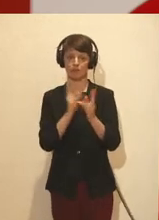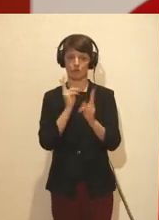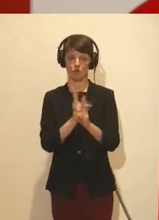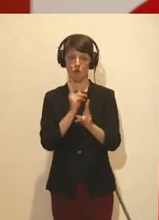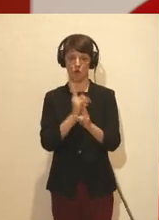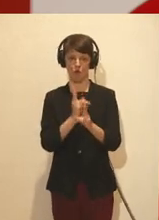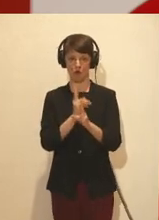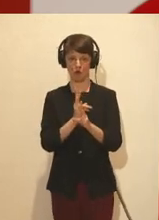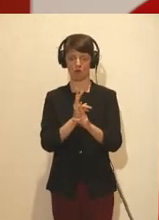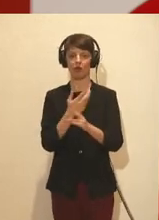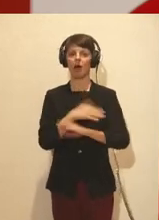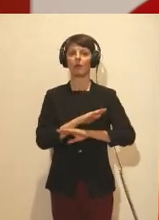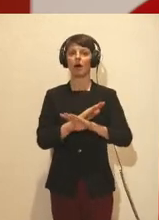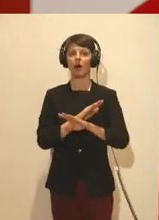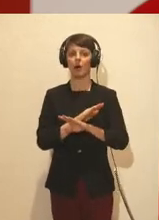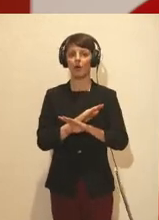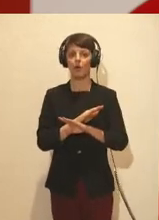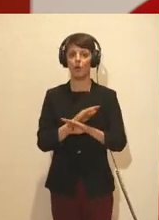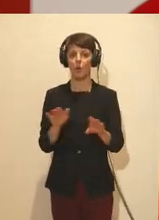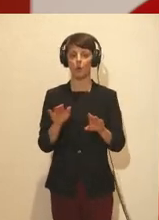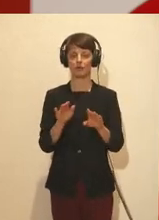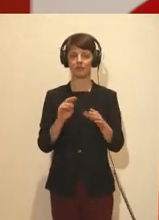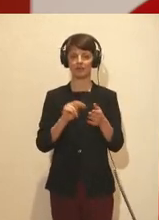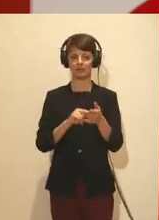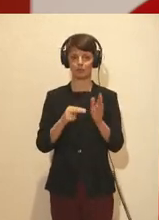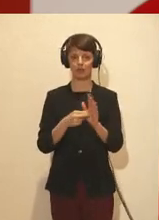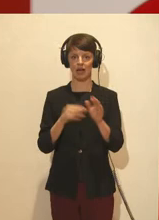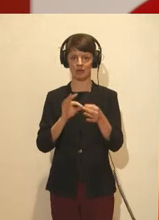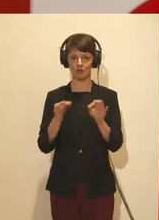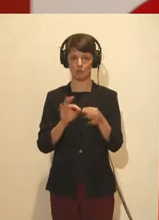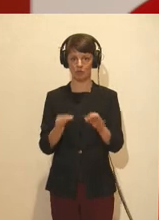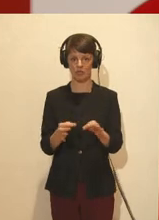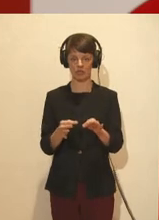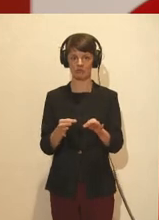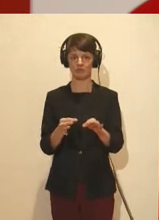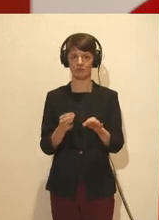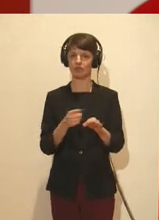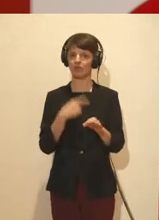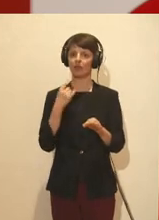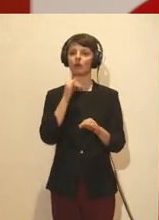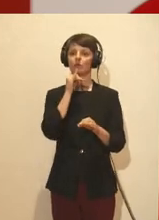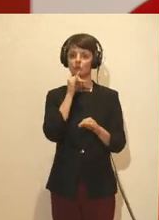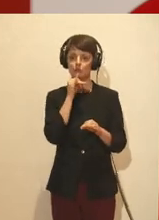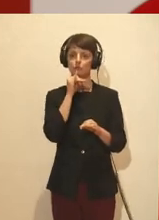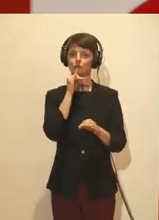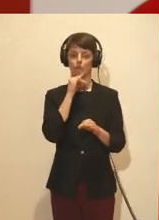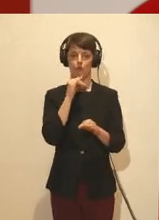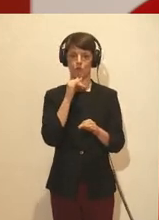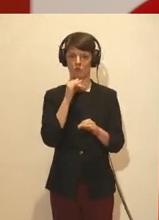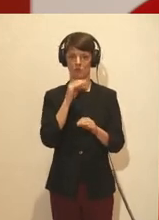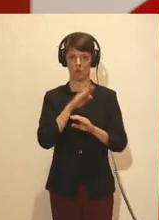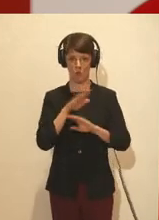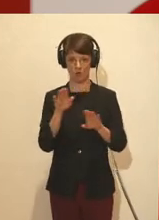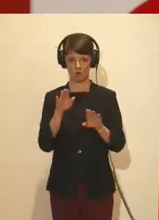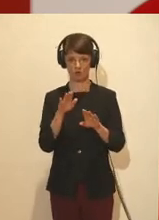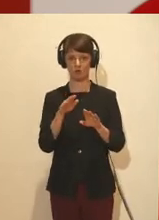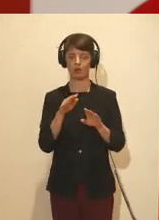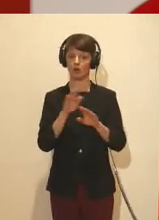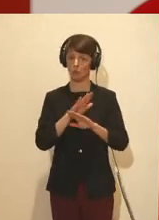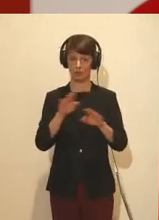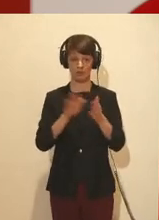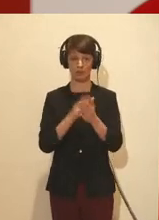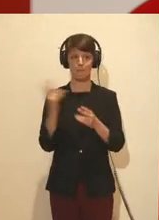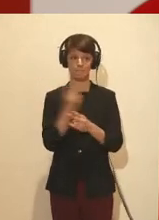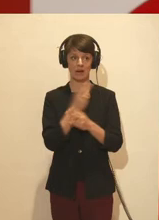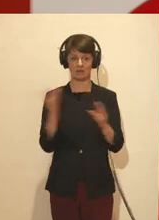werden und ohne dass wir diesen plan formulieren und damit auch gewissermaßen zustimmung bekommen wird es nicht gelingen also